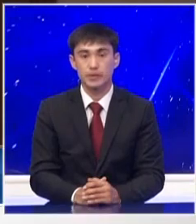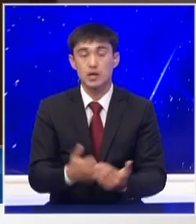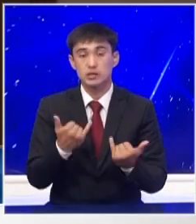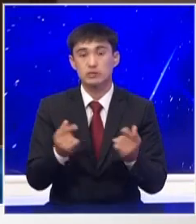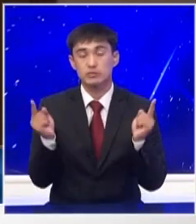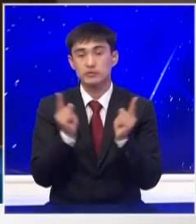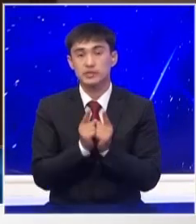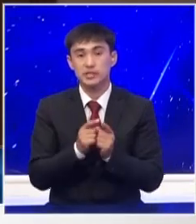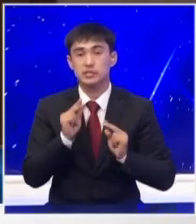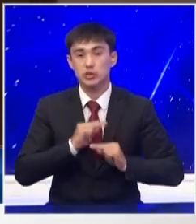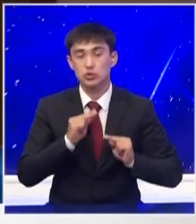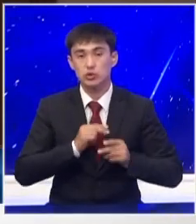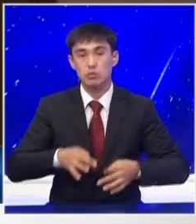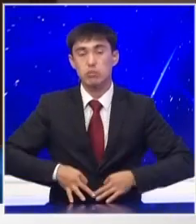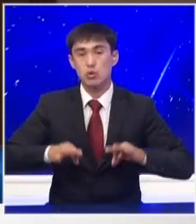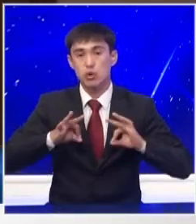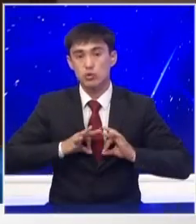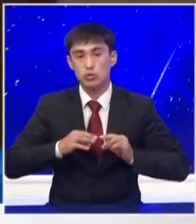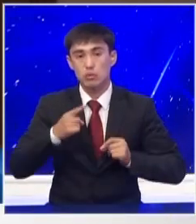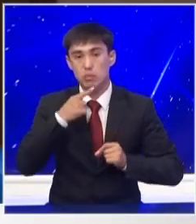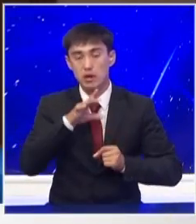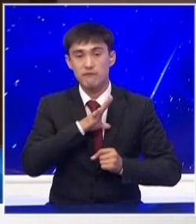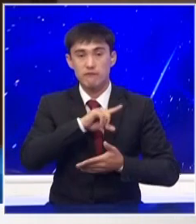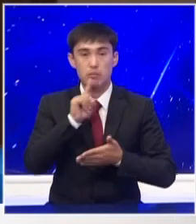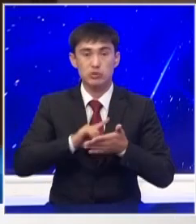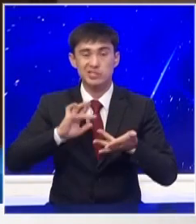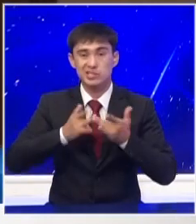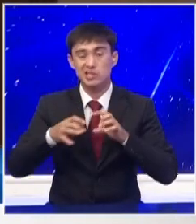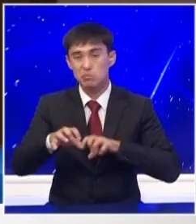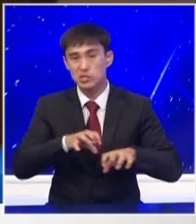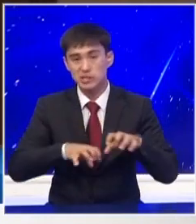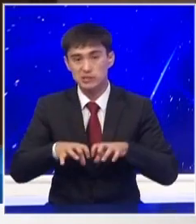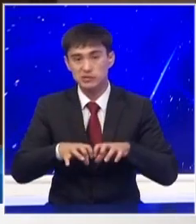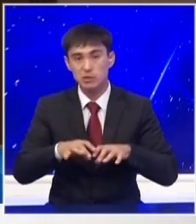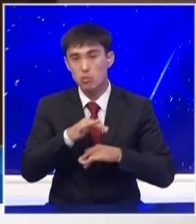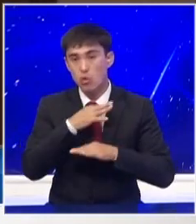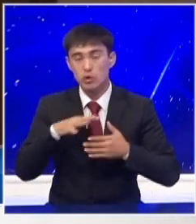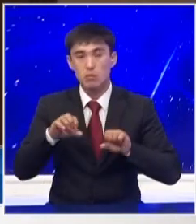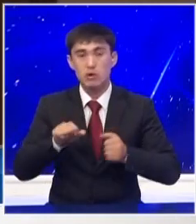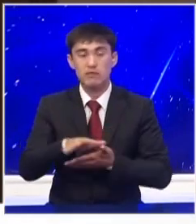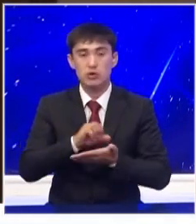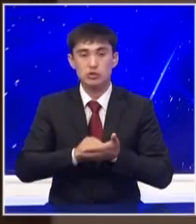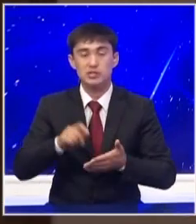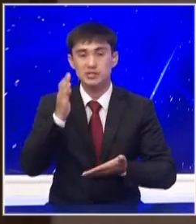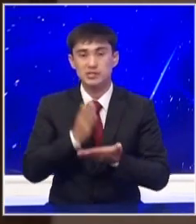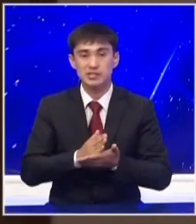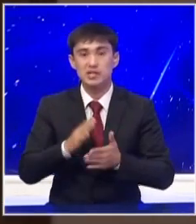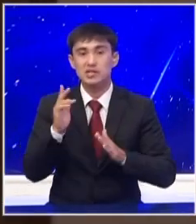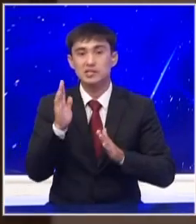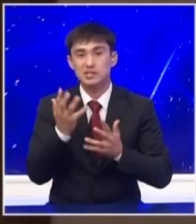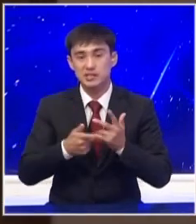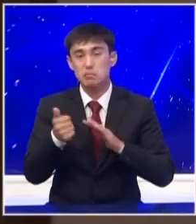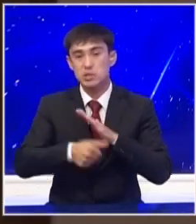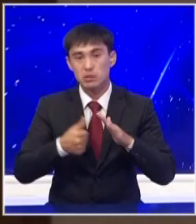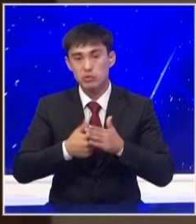Сегодня мы встретились с сотрудниками прокуратуры. Поднимались вопросы интернет-мошенничества. Многие правонарушения зафиксированы среди безработных и